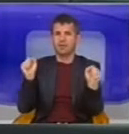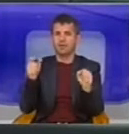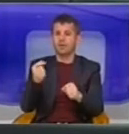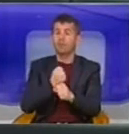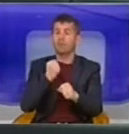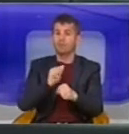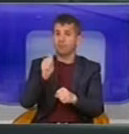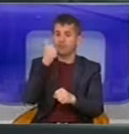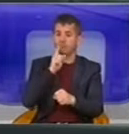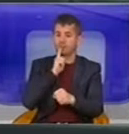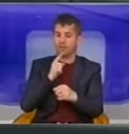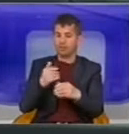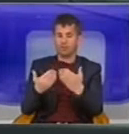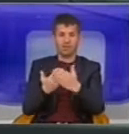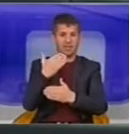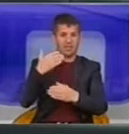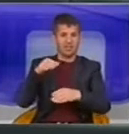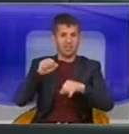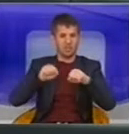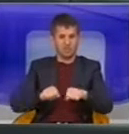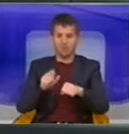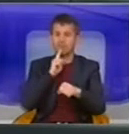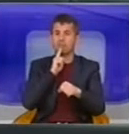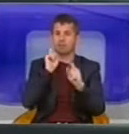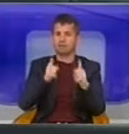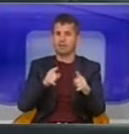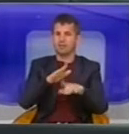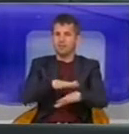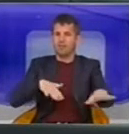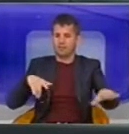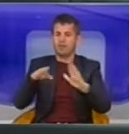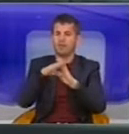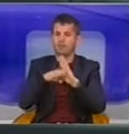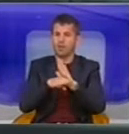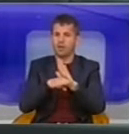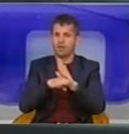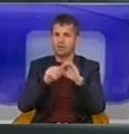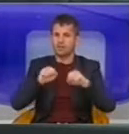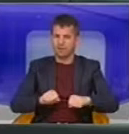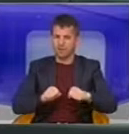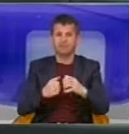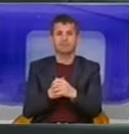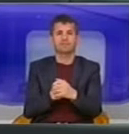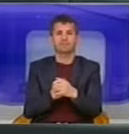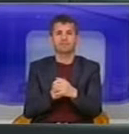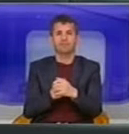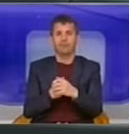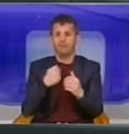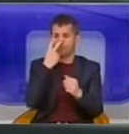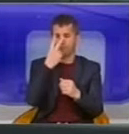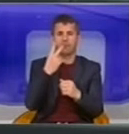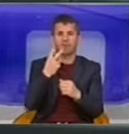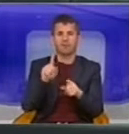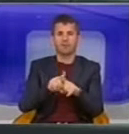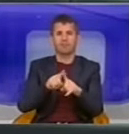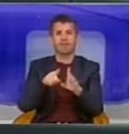e parë pas zgjedhjes së qeverisë do të ishte sjellja në kuvend e planit dhe programit të saj qeverisë. Por si duket është bërë traditë